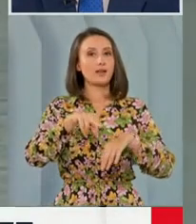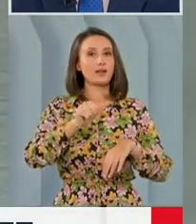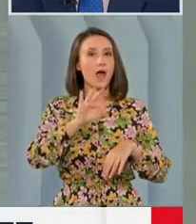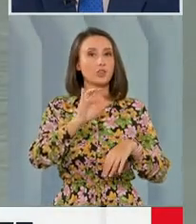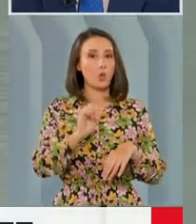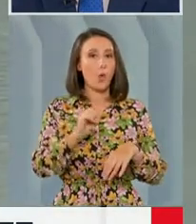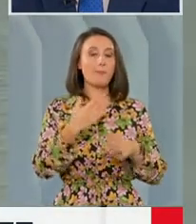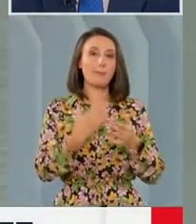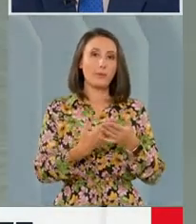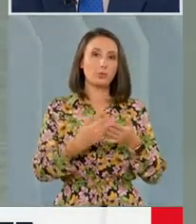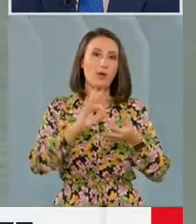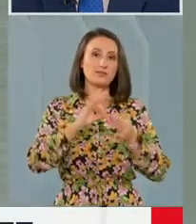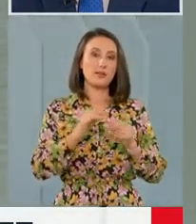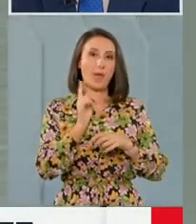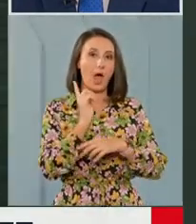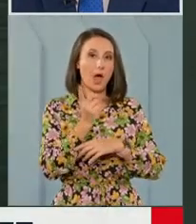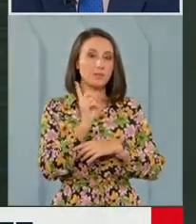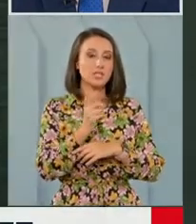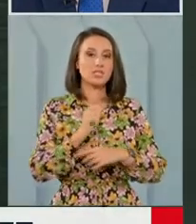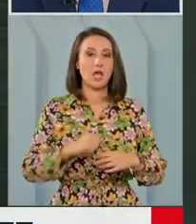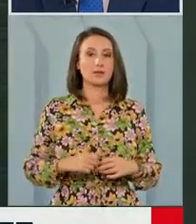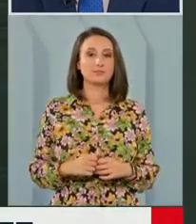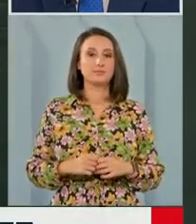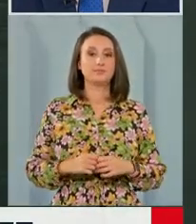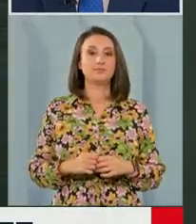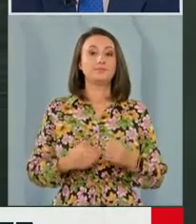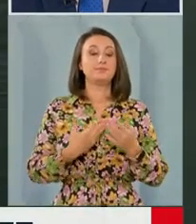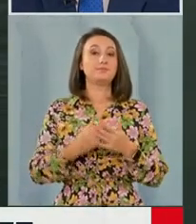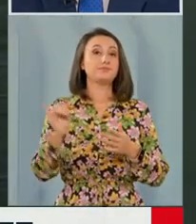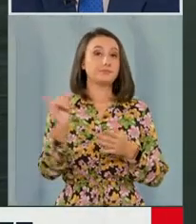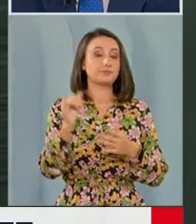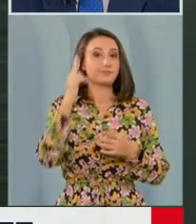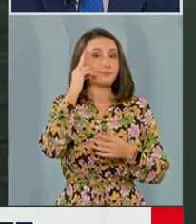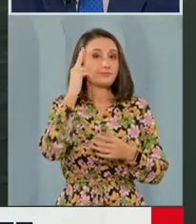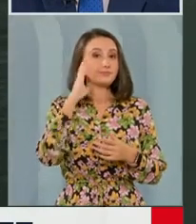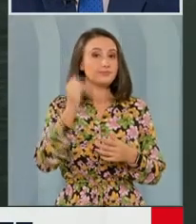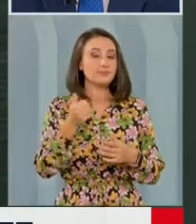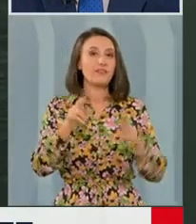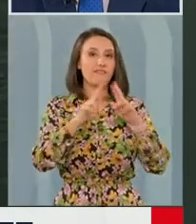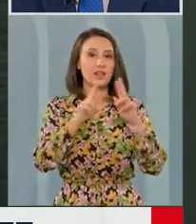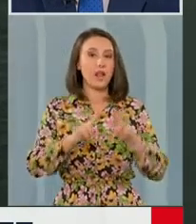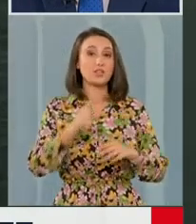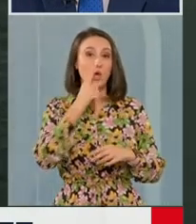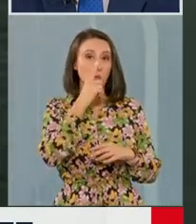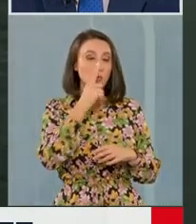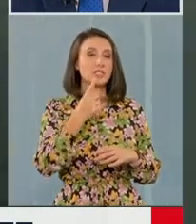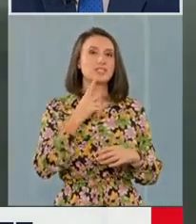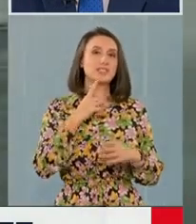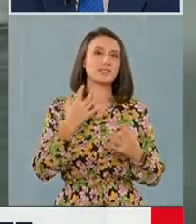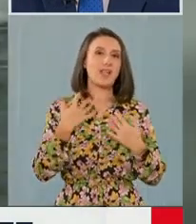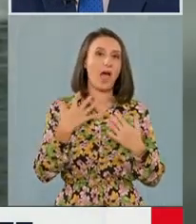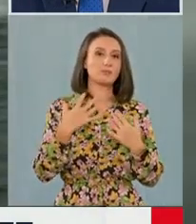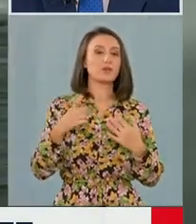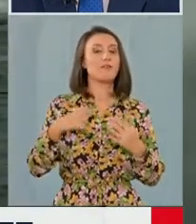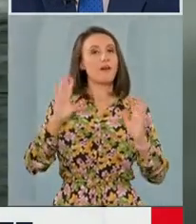a reprezenta o amenințare la adresa celor care speră că Federația Rusă se va slăbi,